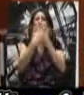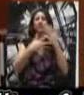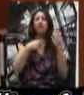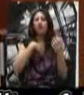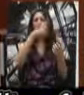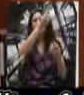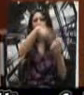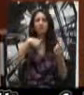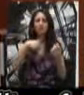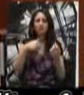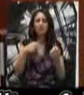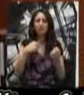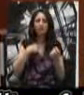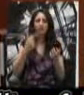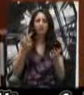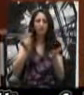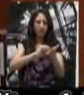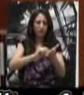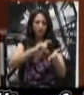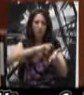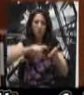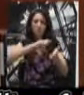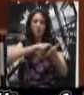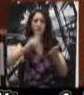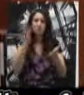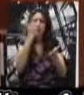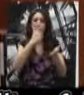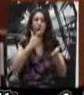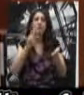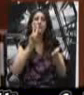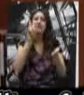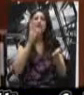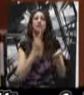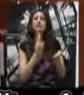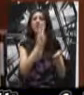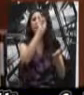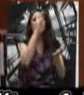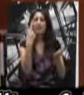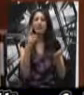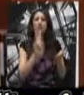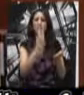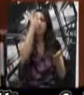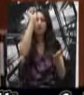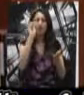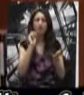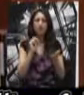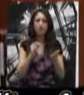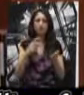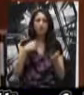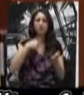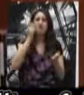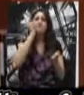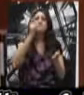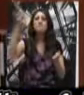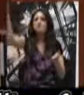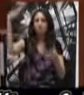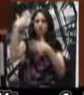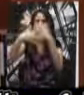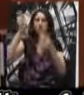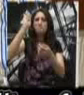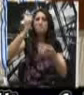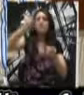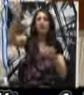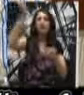هو واخواته عاملين، كنت مضيني على 72 وصل، وعيالي 72 وصل، بيحبسوا بيشتكون انا